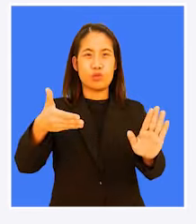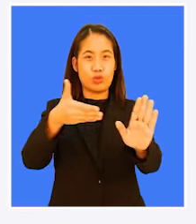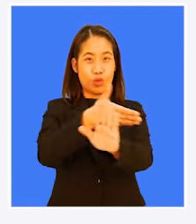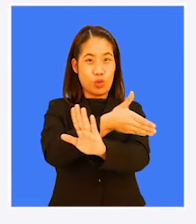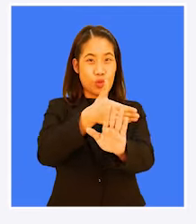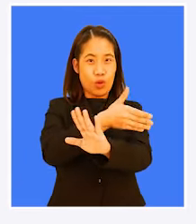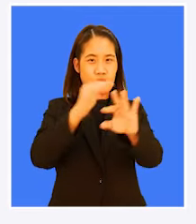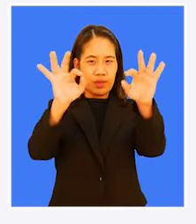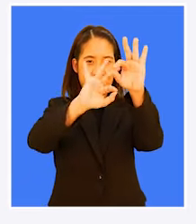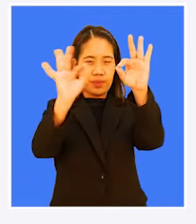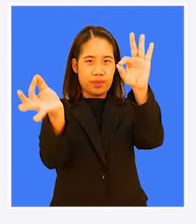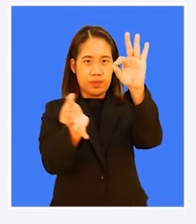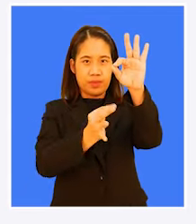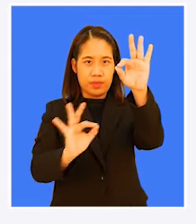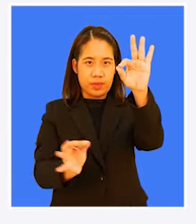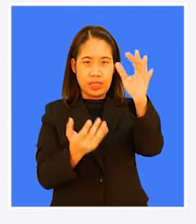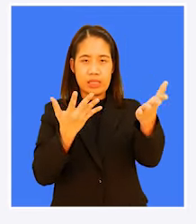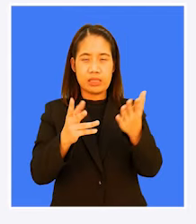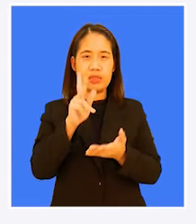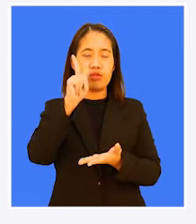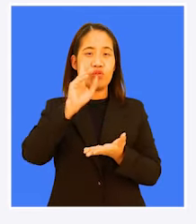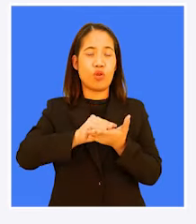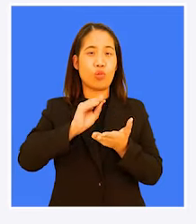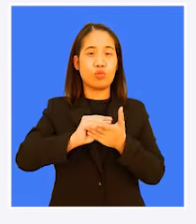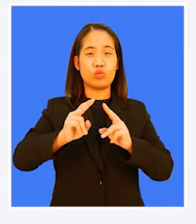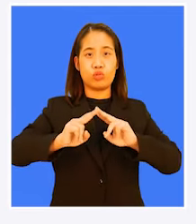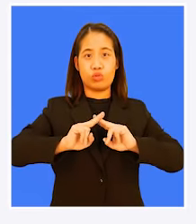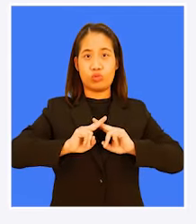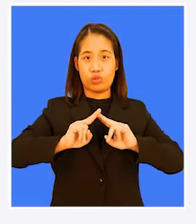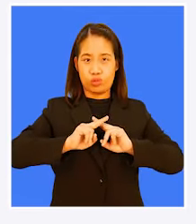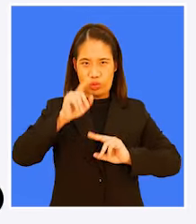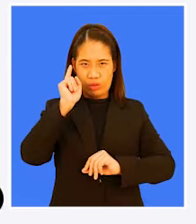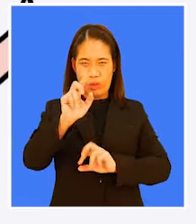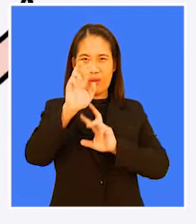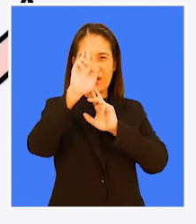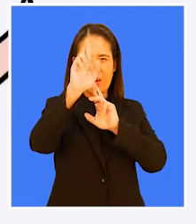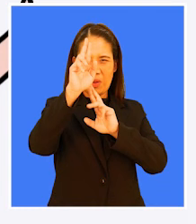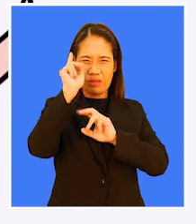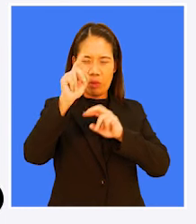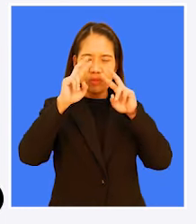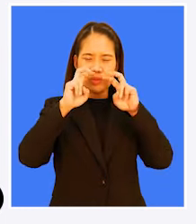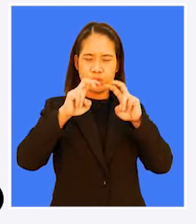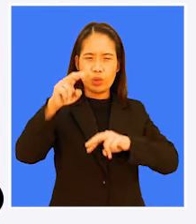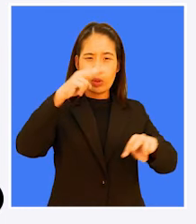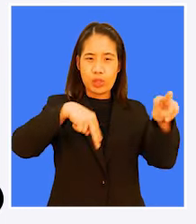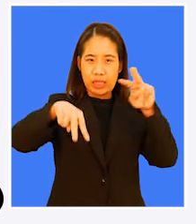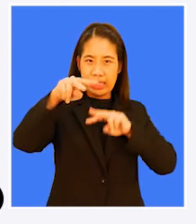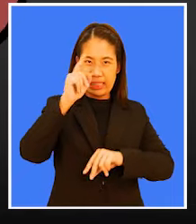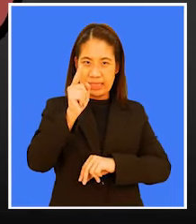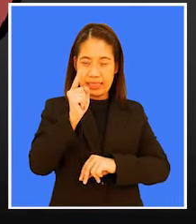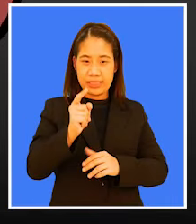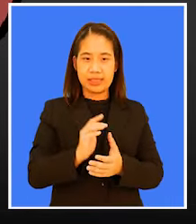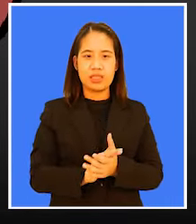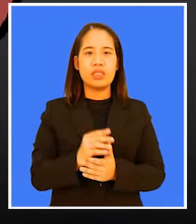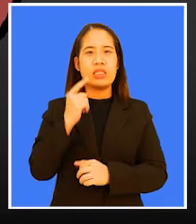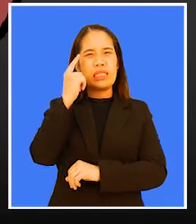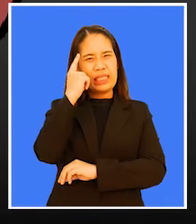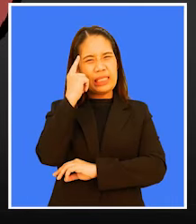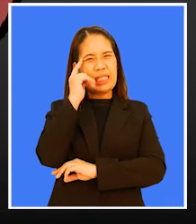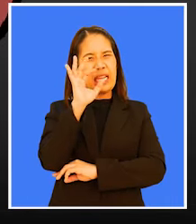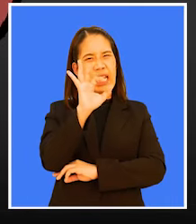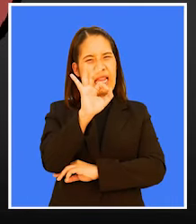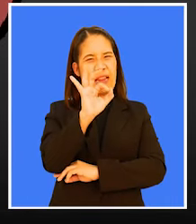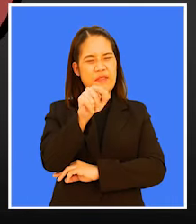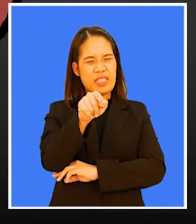กดเข้าสู่เนื้อหาอะไรหรือกรอกข้อมูลส่วนตัวของเราในอินเทอร์เน็ตก็ควรเช็คให้ชัวร์ซะก่อน ฉันว่าฉันโดน